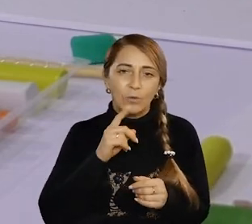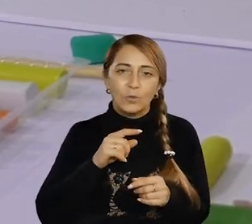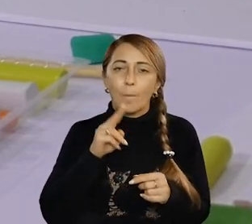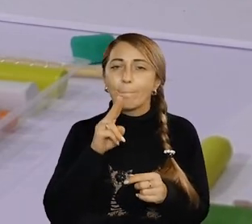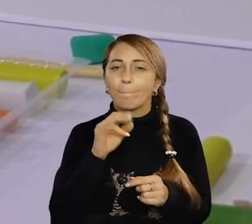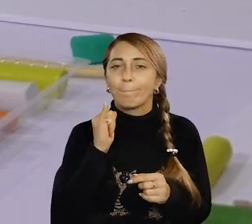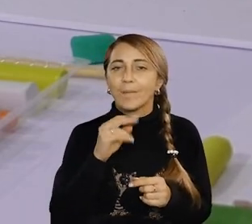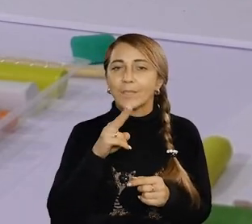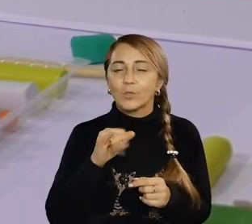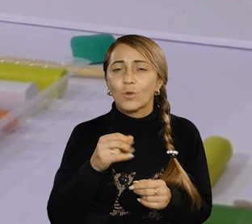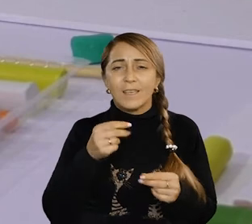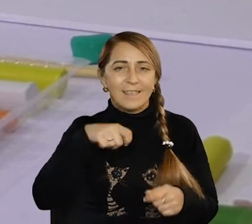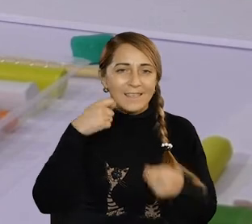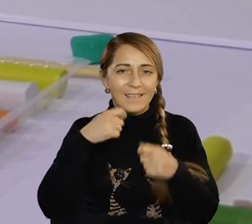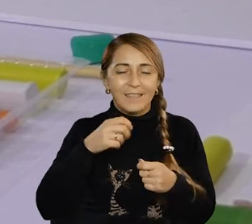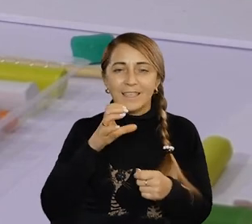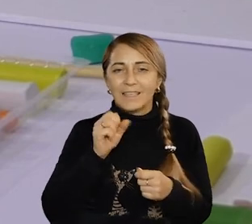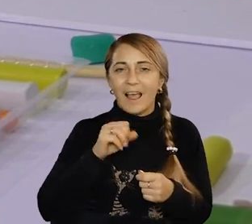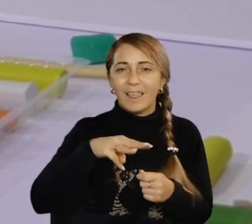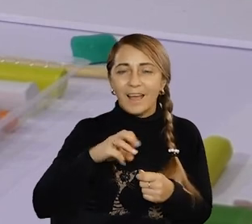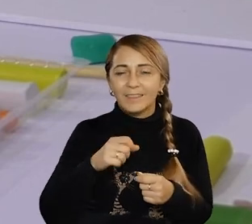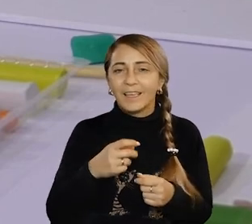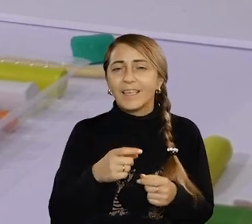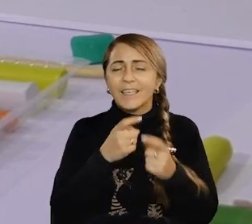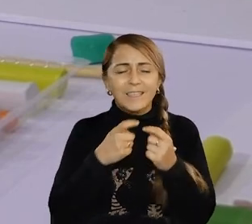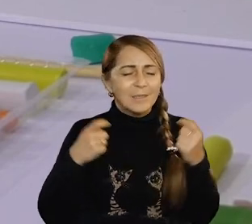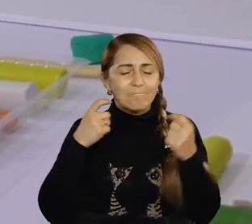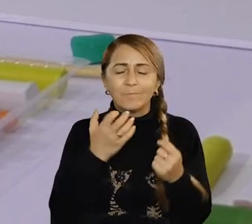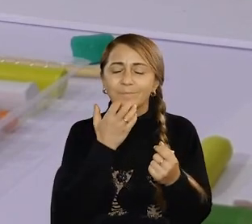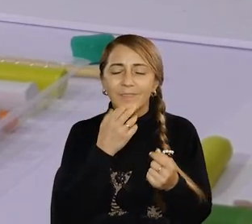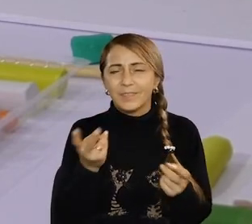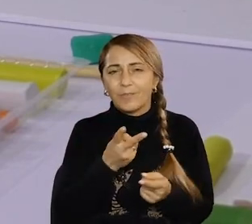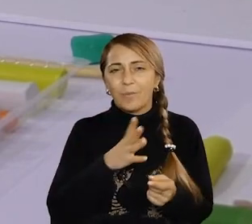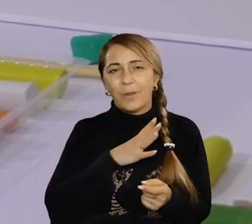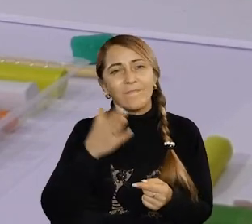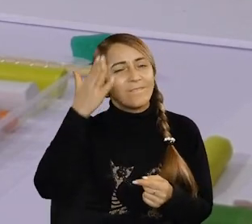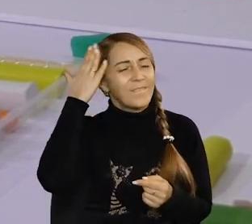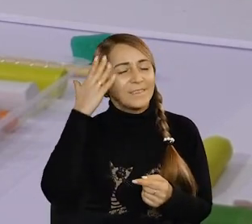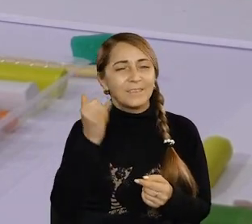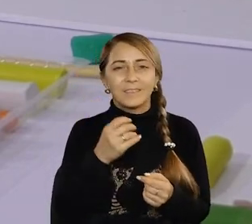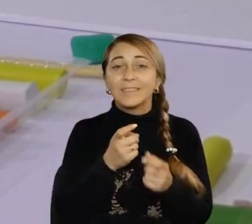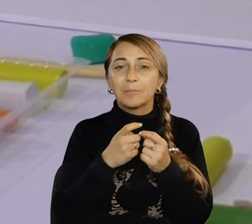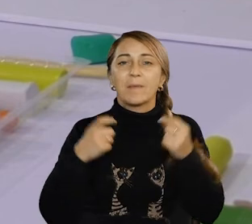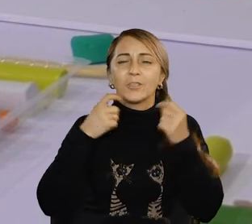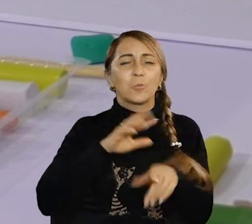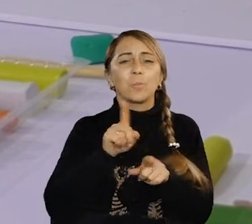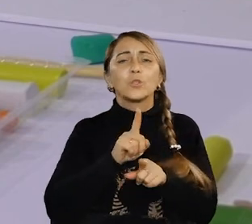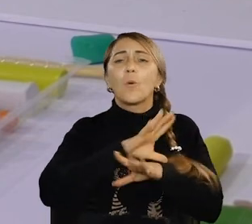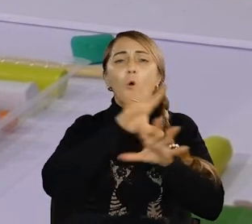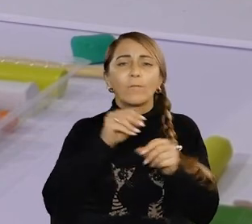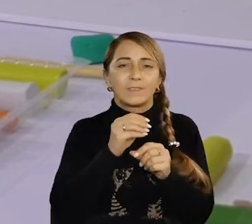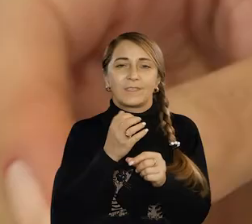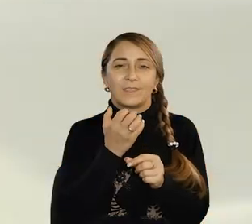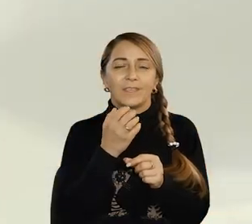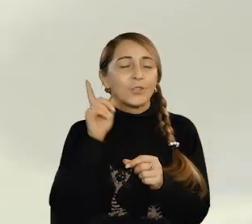піцу, їли салати й голосно сміялися. Обом до вподоби було голосно сміятися, щоб усі чули про